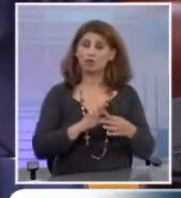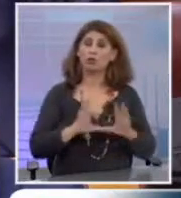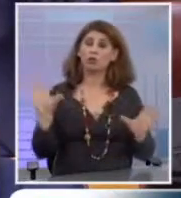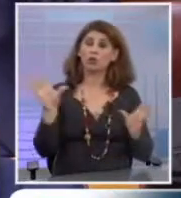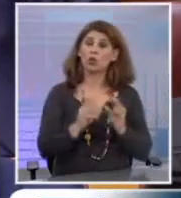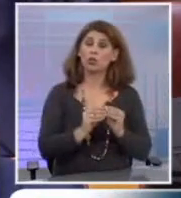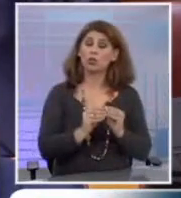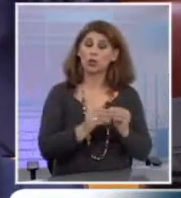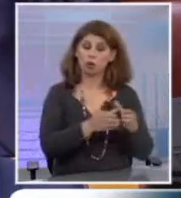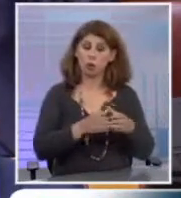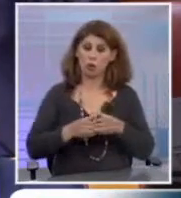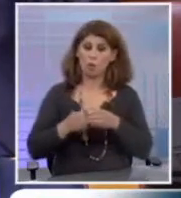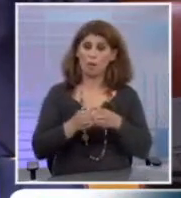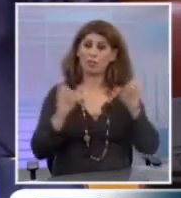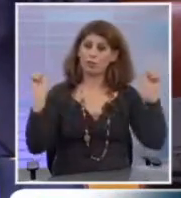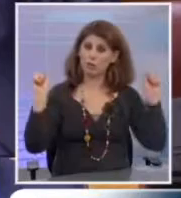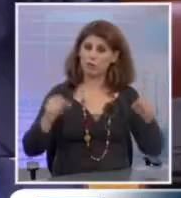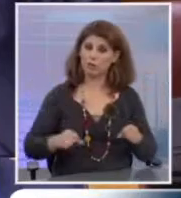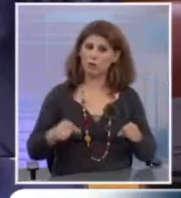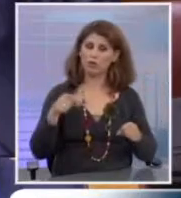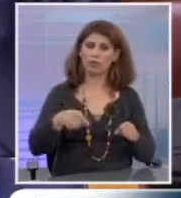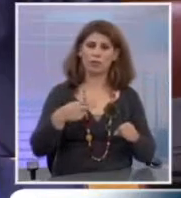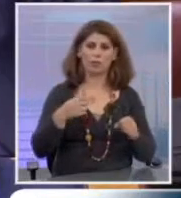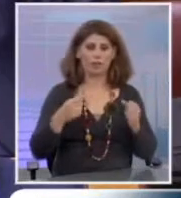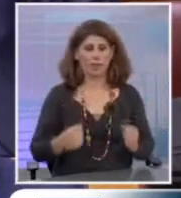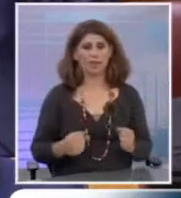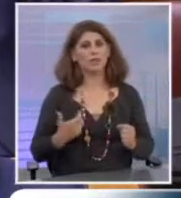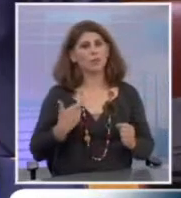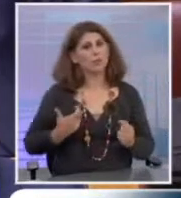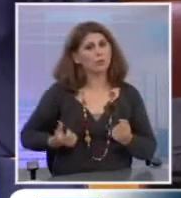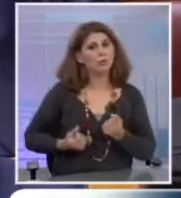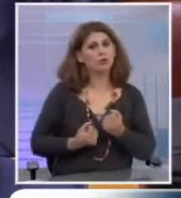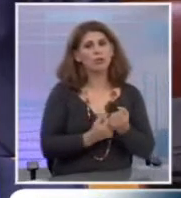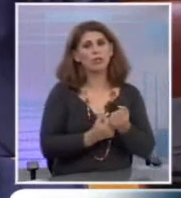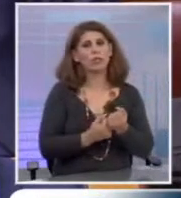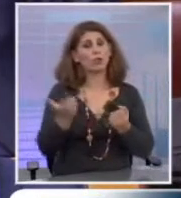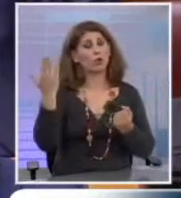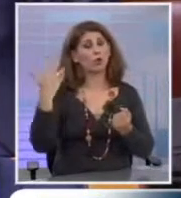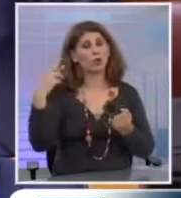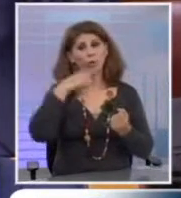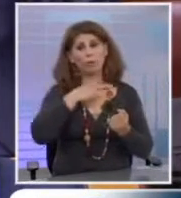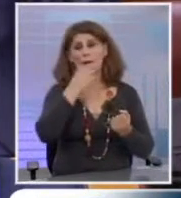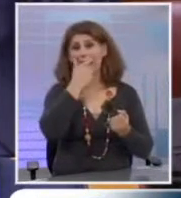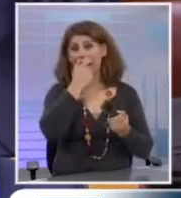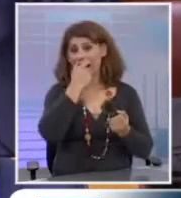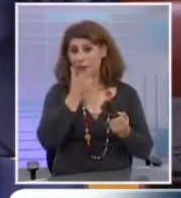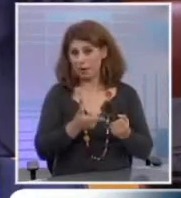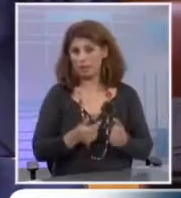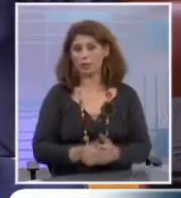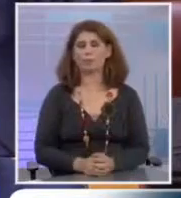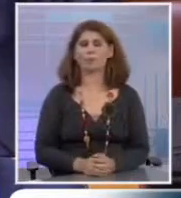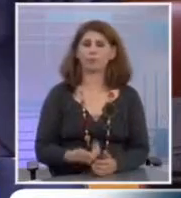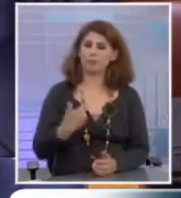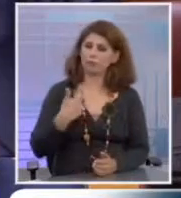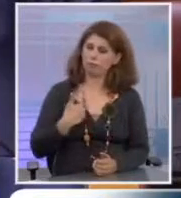των κομμάτων συμφώνησαν σε αυτή τη θέση, την οποία υποστήριξε ο τότε Πρωθυπουργός Κώστας Καραμαλής και